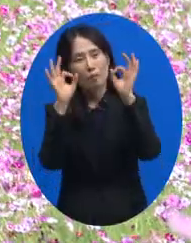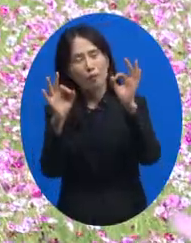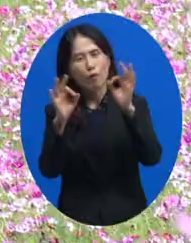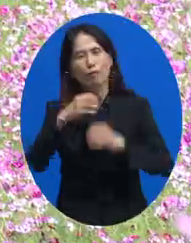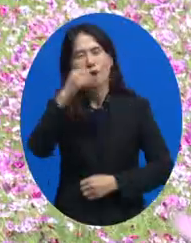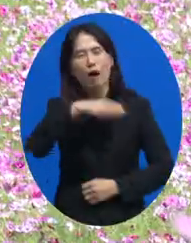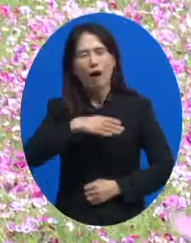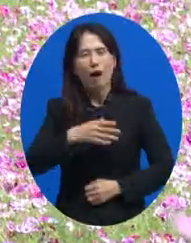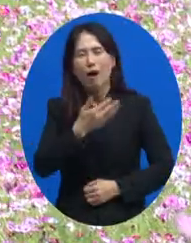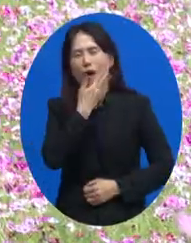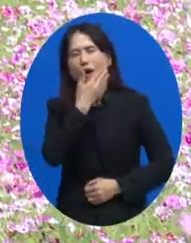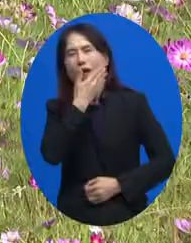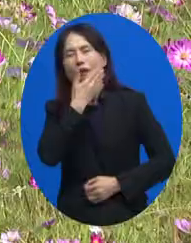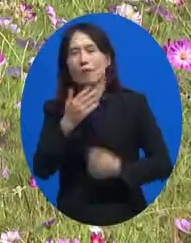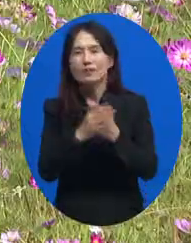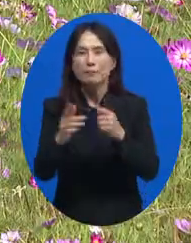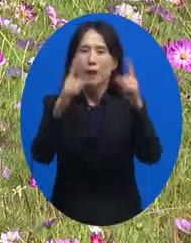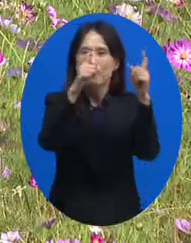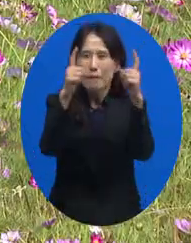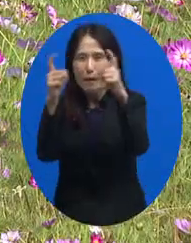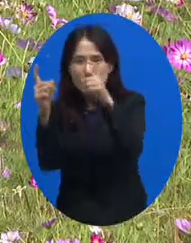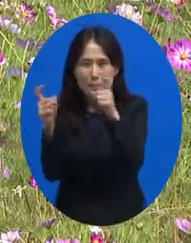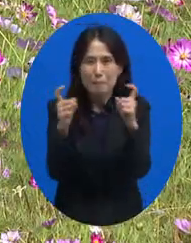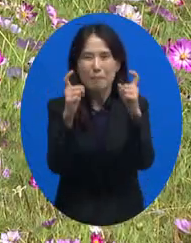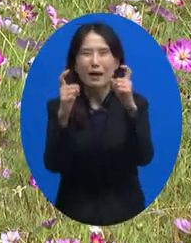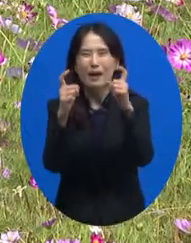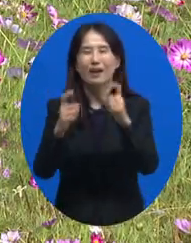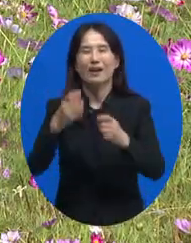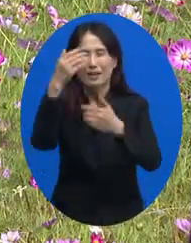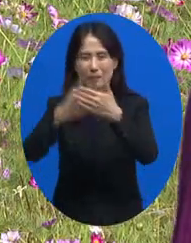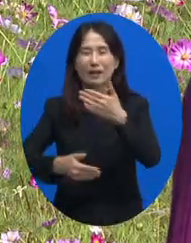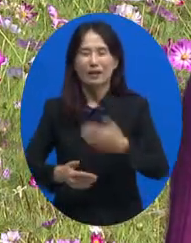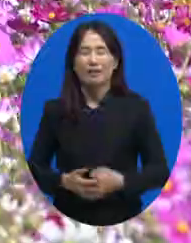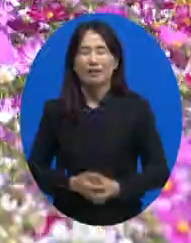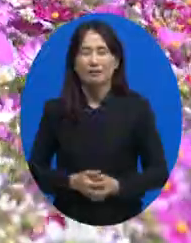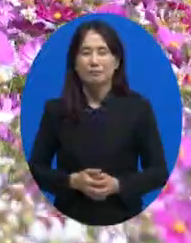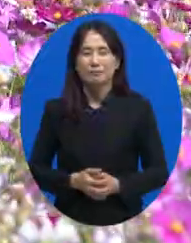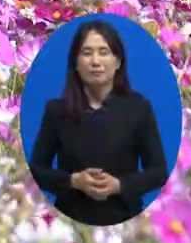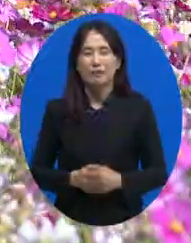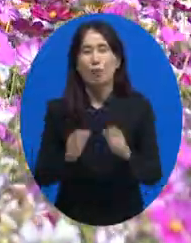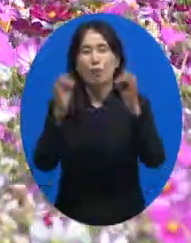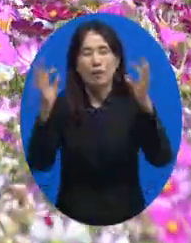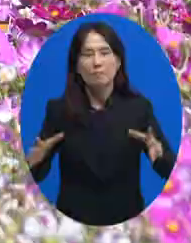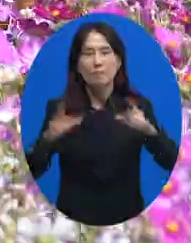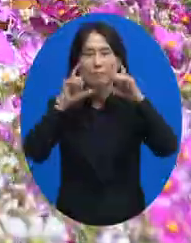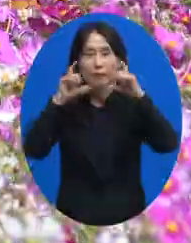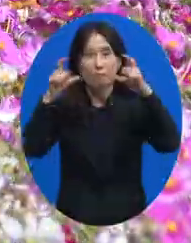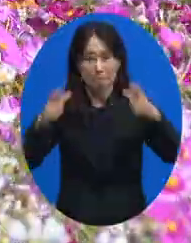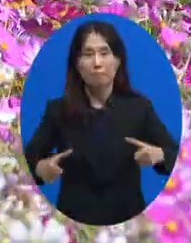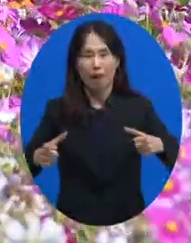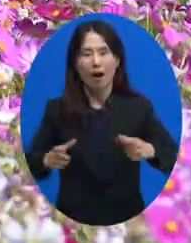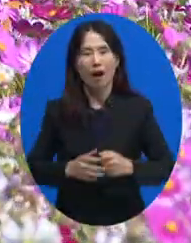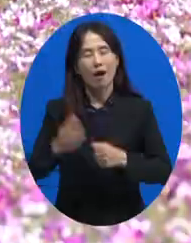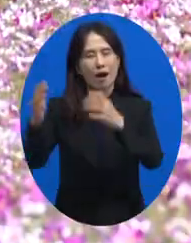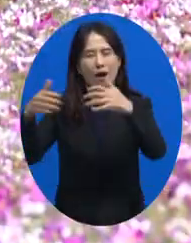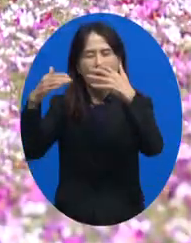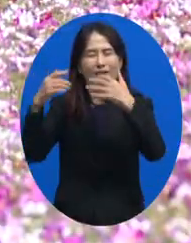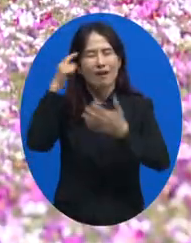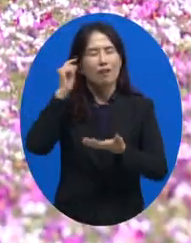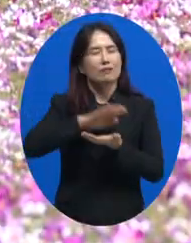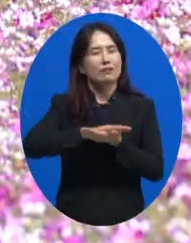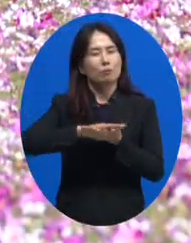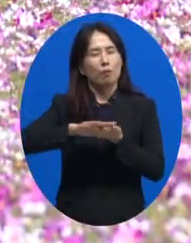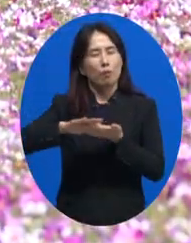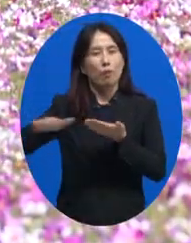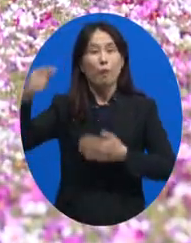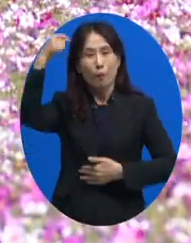눈으로만 보기에는 아까운 풍경을 놓칠세라 사진으로 기록을 남깁니다. 오랜만에 마스크를 벗고 가을 정취를